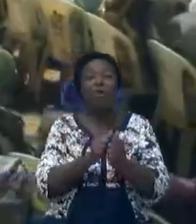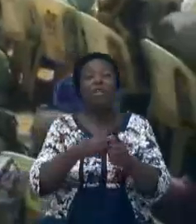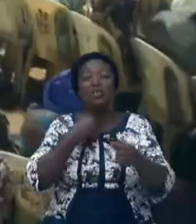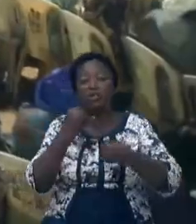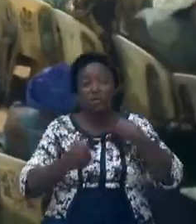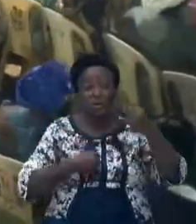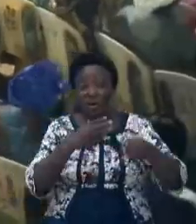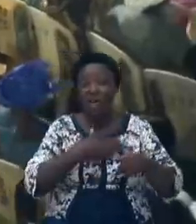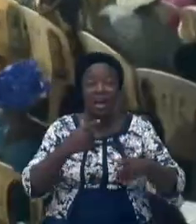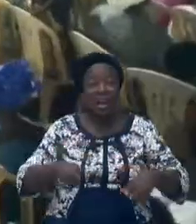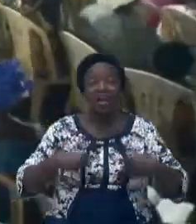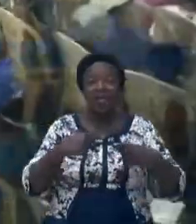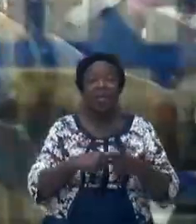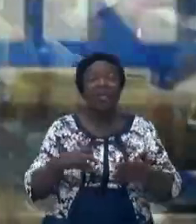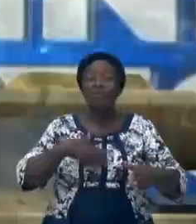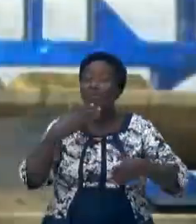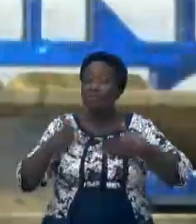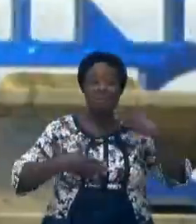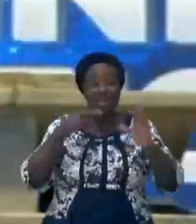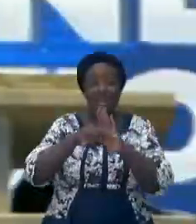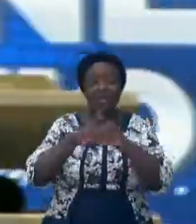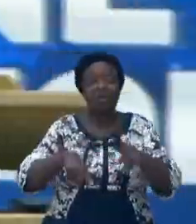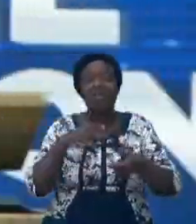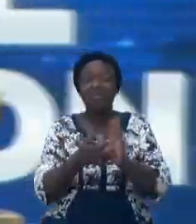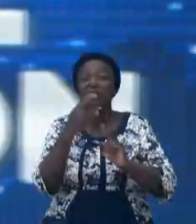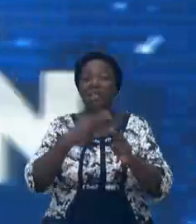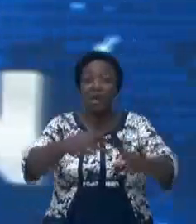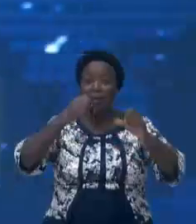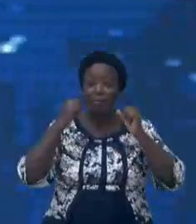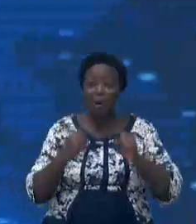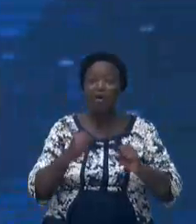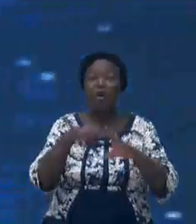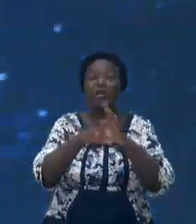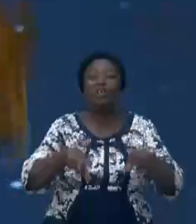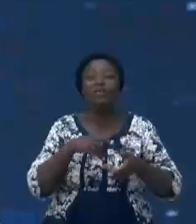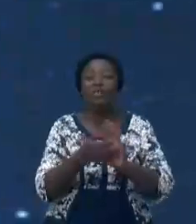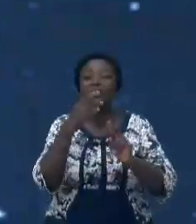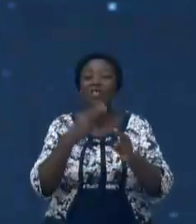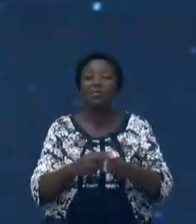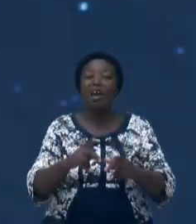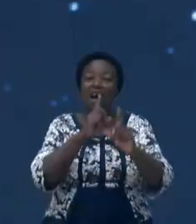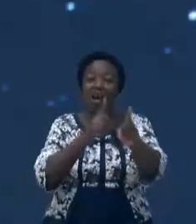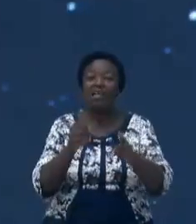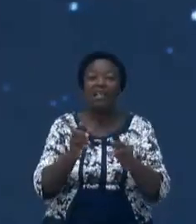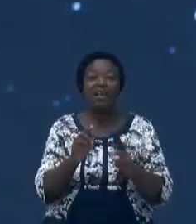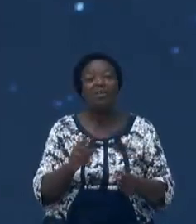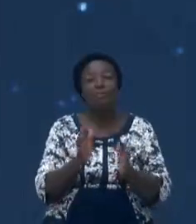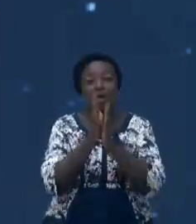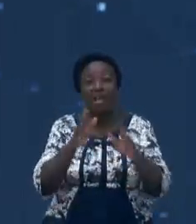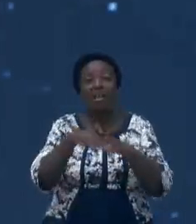tu va sauter de joie vivant l'excitation va remplir avis la puissance dans ta vie